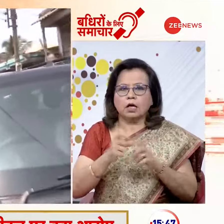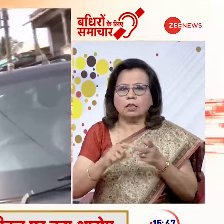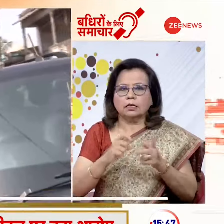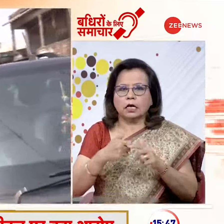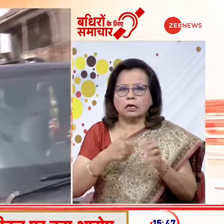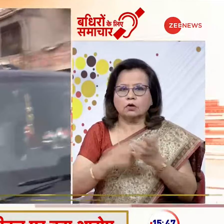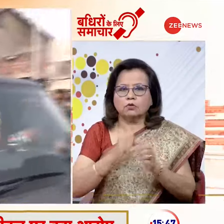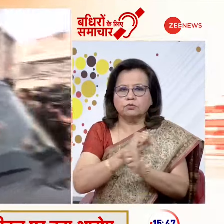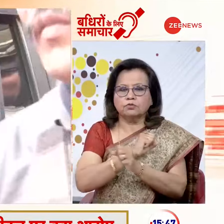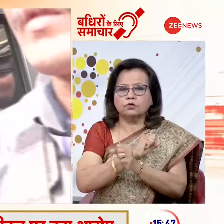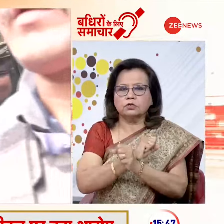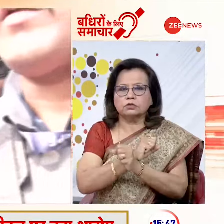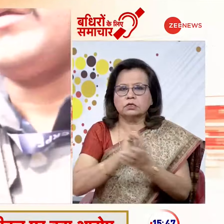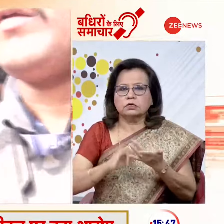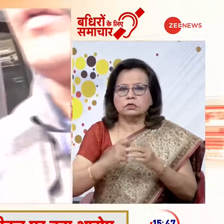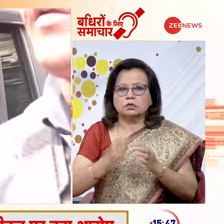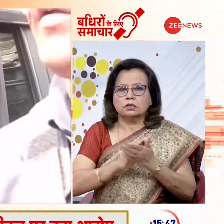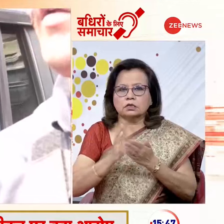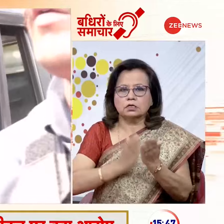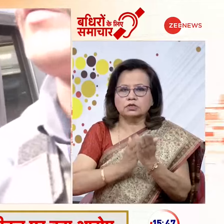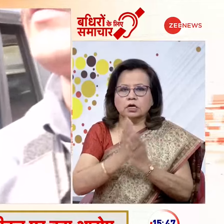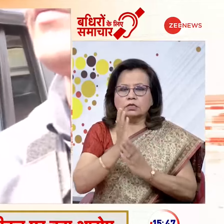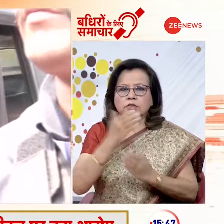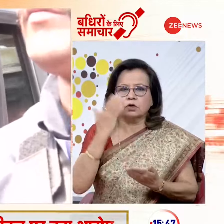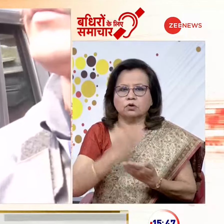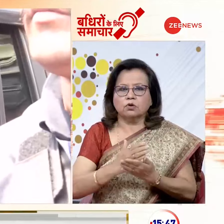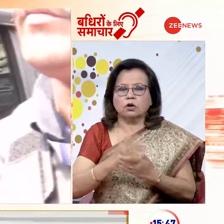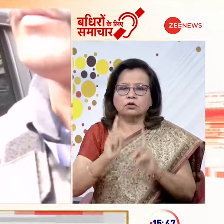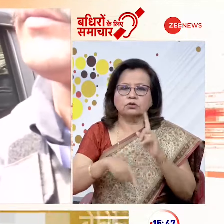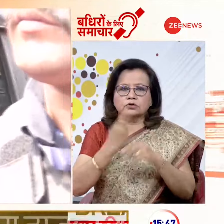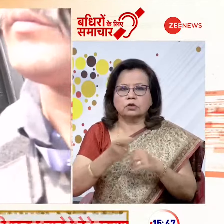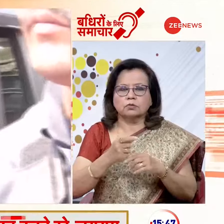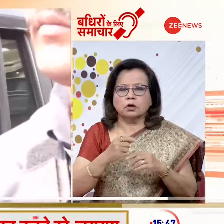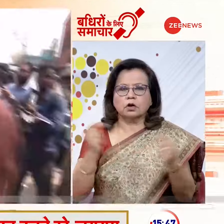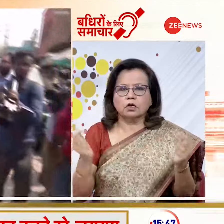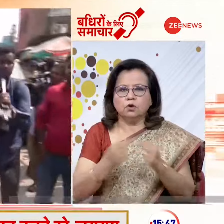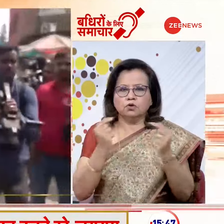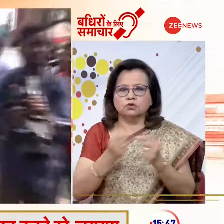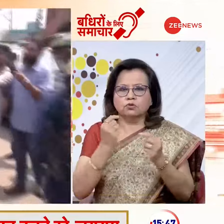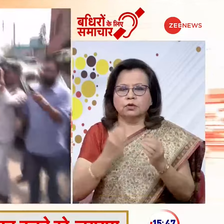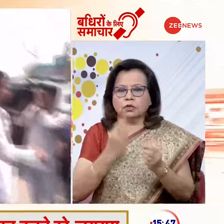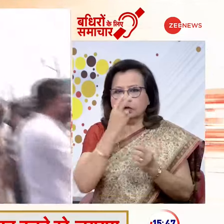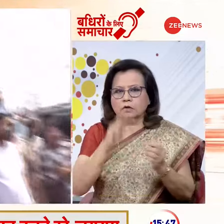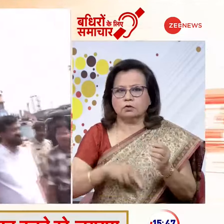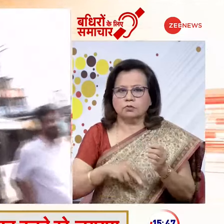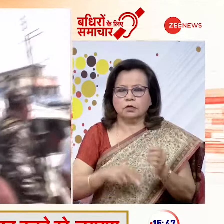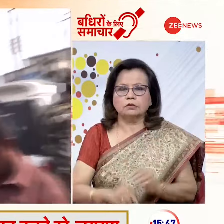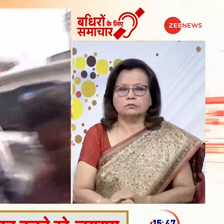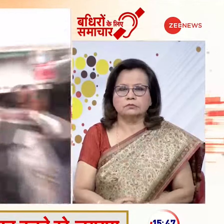अधिकारी को पुलिस ने सुन्देश खाली जाने से रोका तो जम कर नोग जूँख भी देखने को मिली